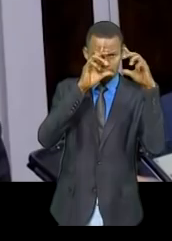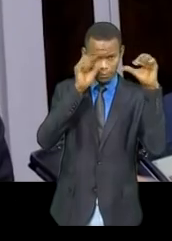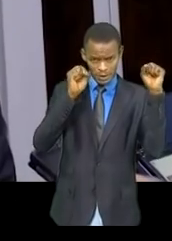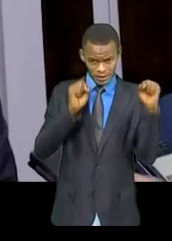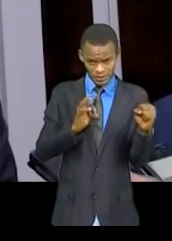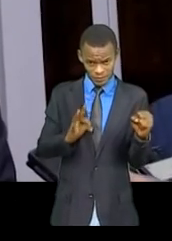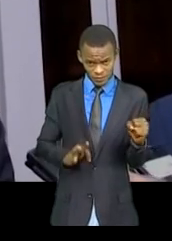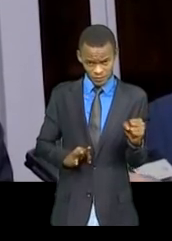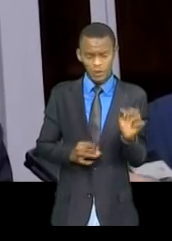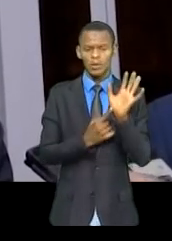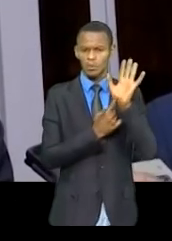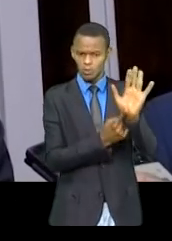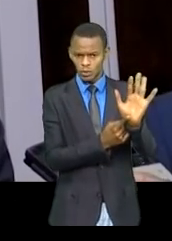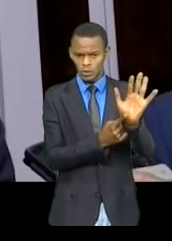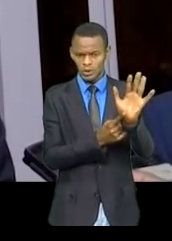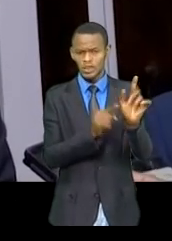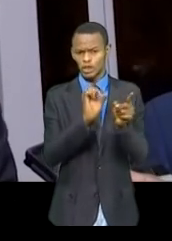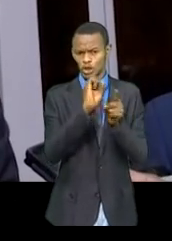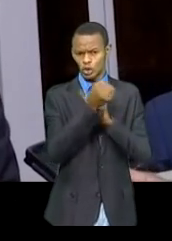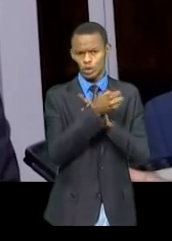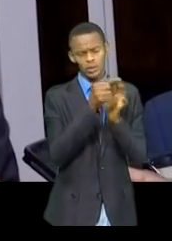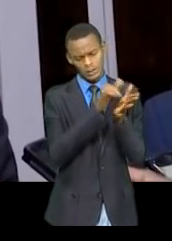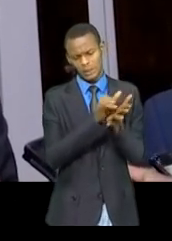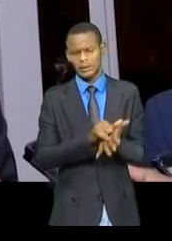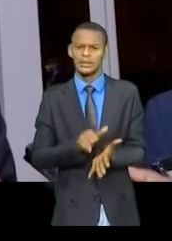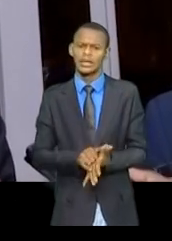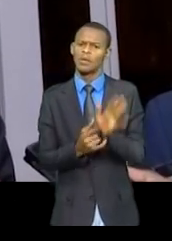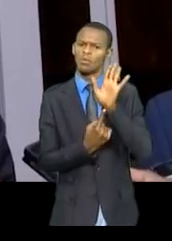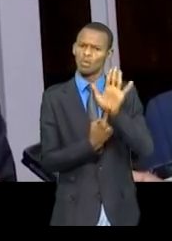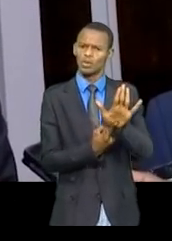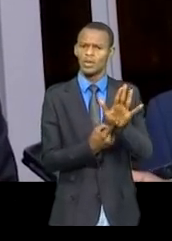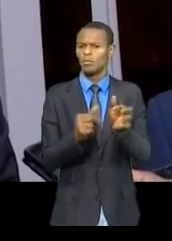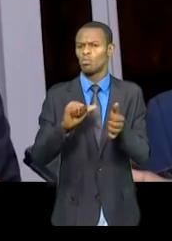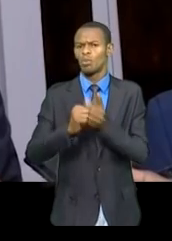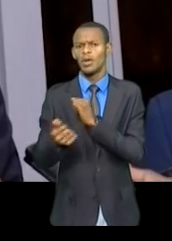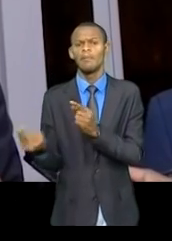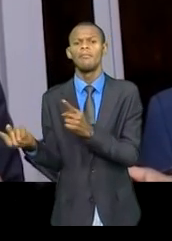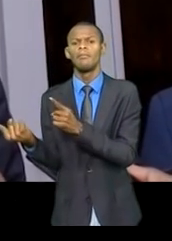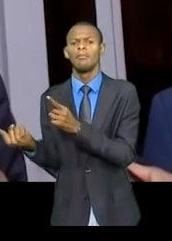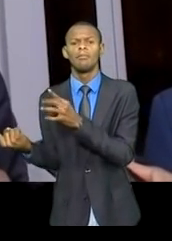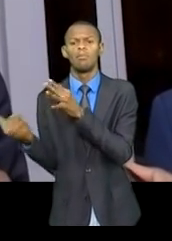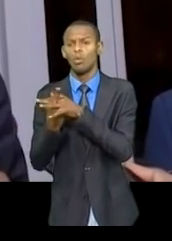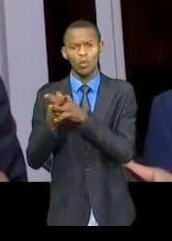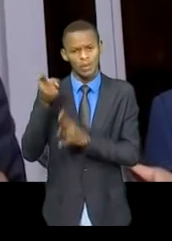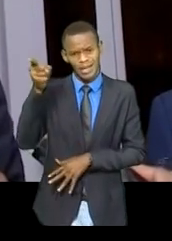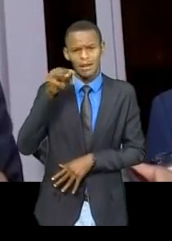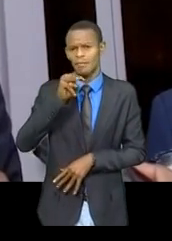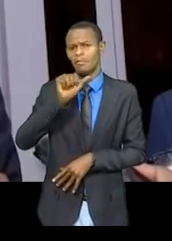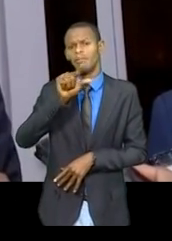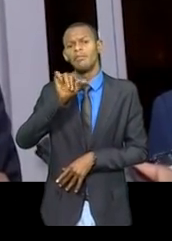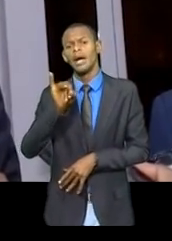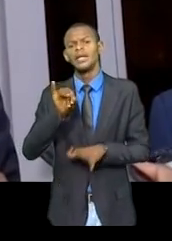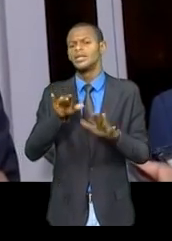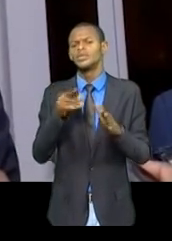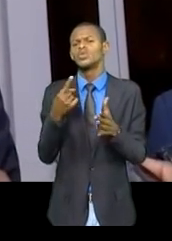Mali, mais qu'au-delà de cela, nous puissions demander l'accompagnement du président en exercice de l'Union